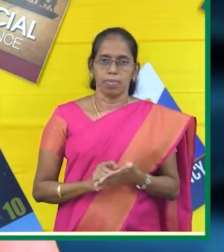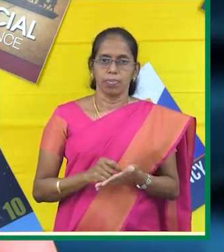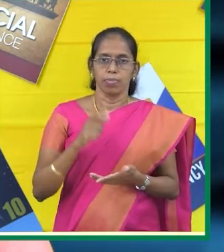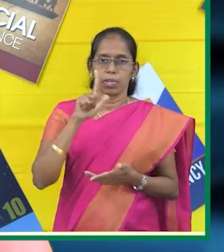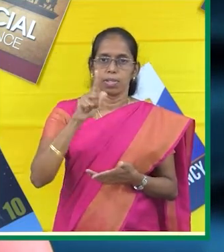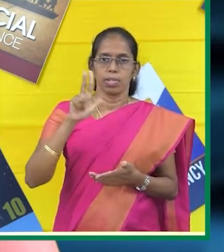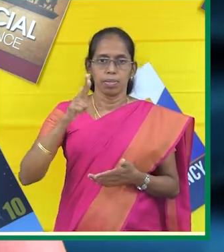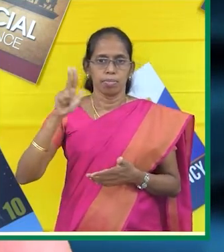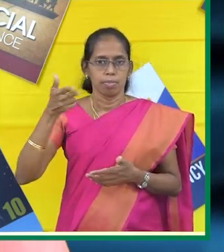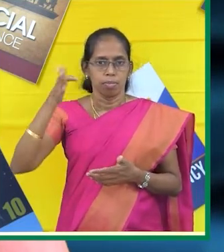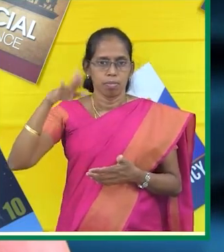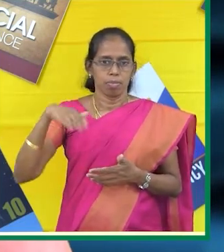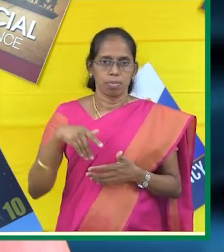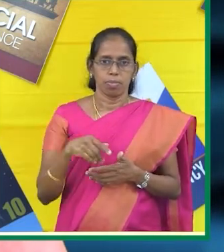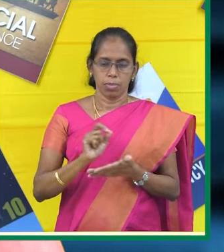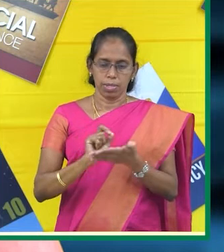குறிப்பிட்டிருக்கிறார்.